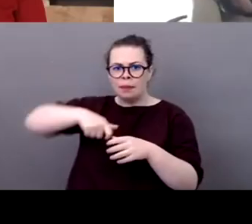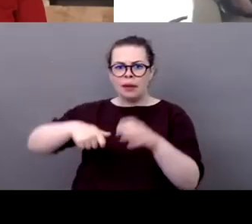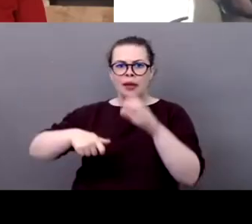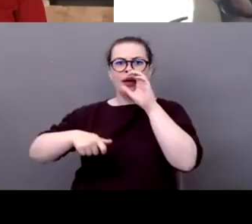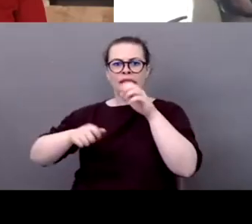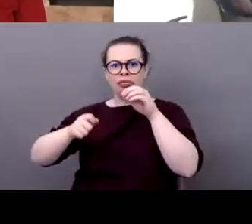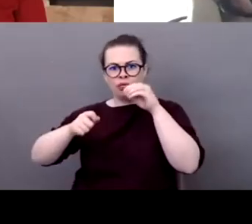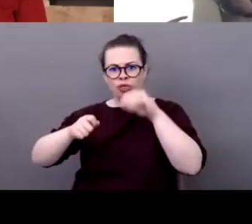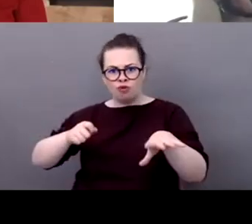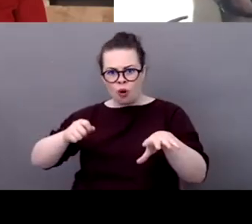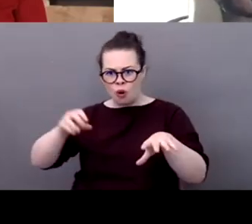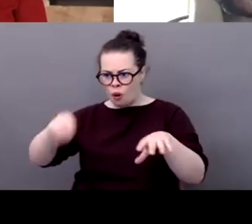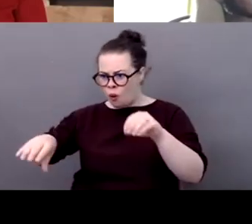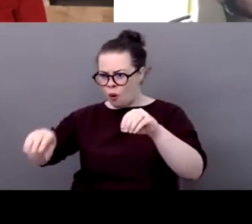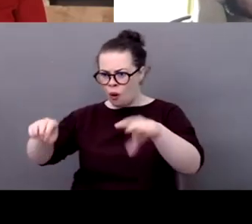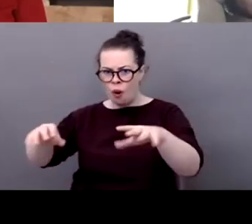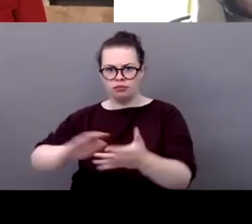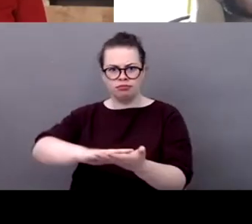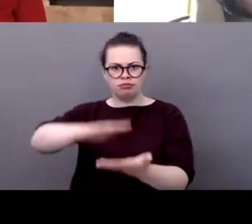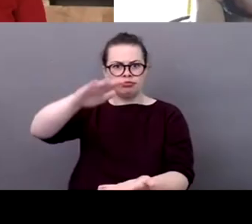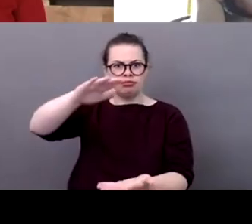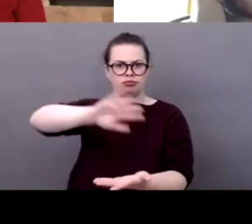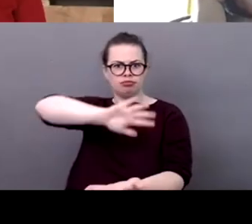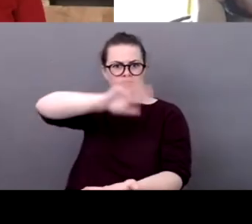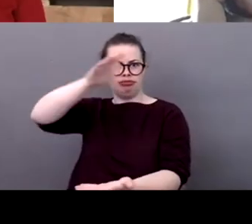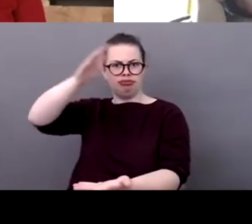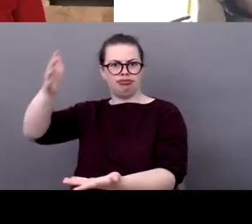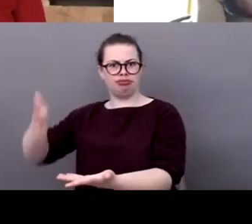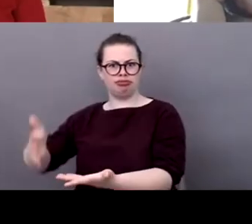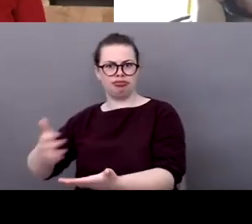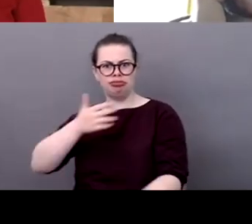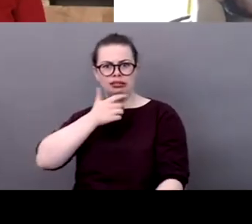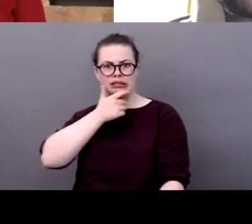l'impact des lieux sportifs, qu'ils soient par exemple temporaires